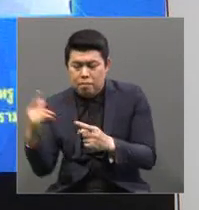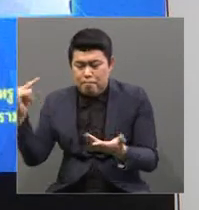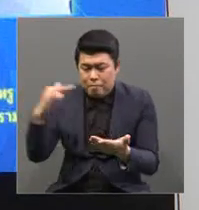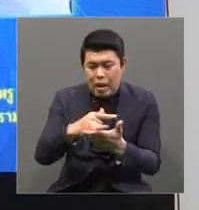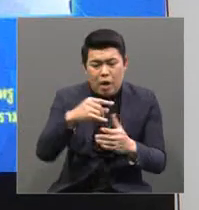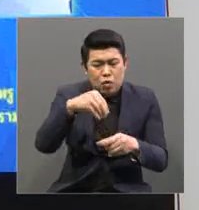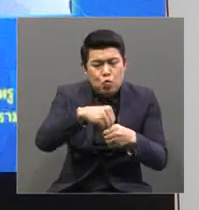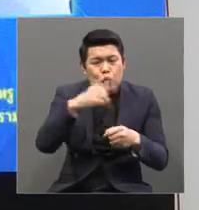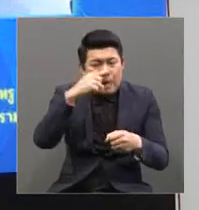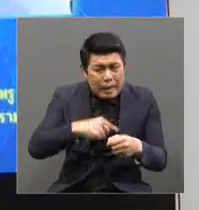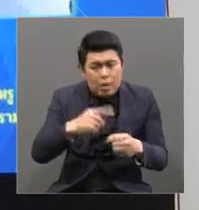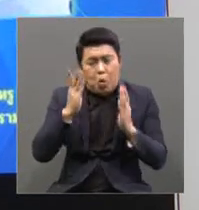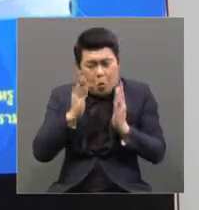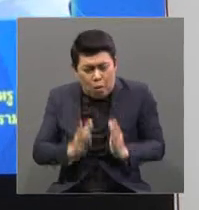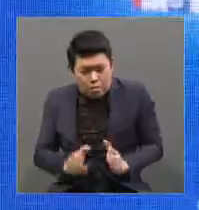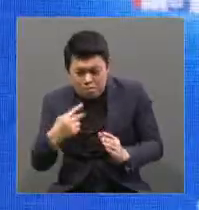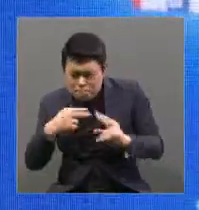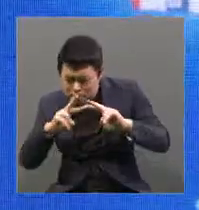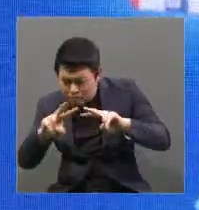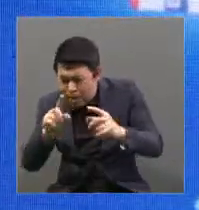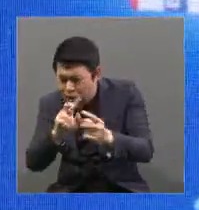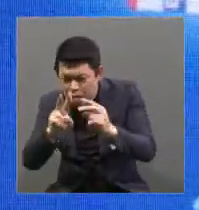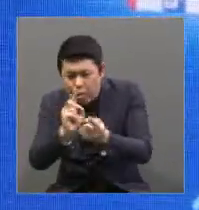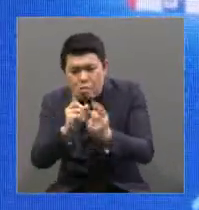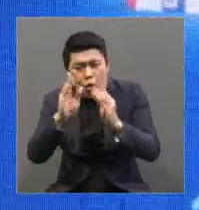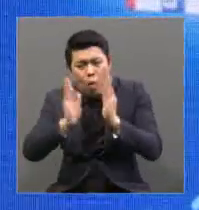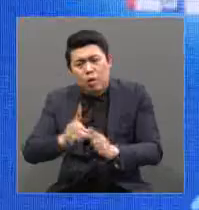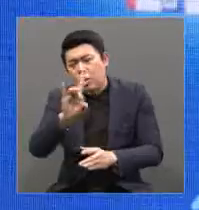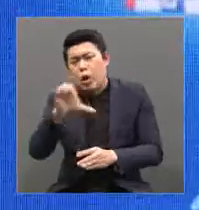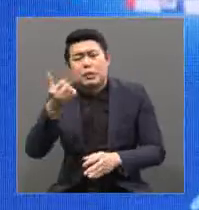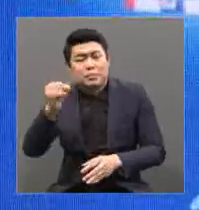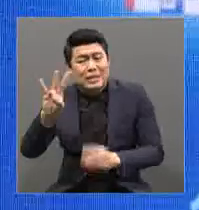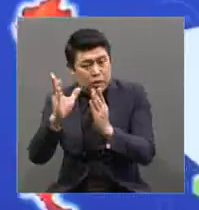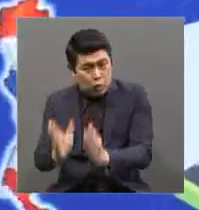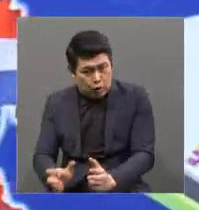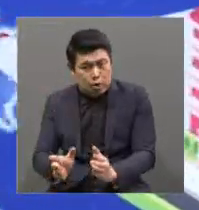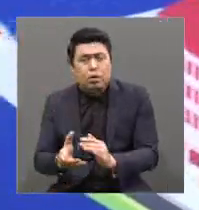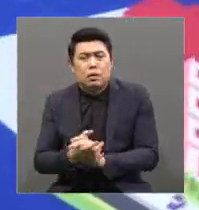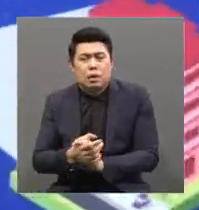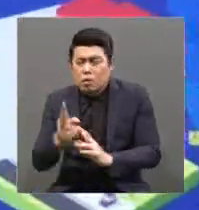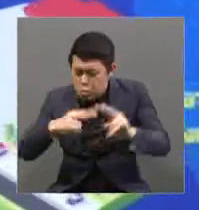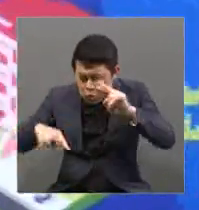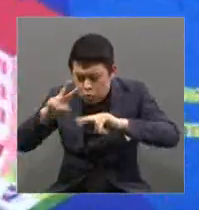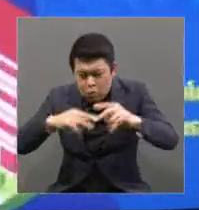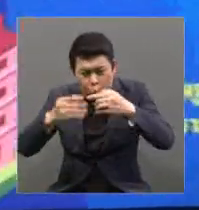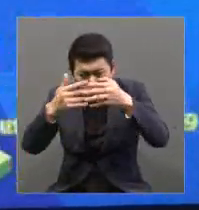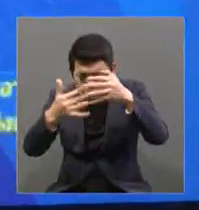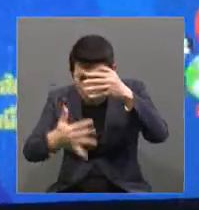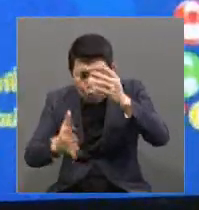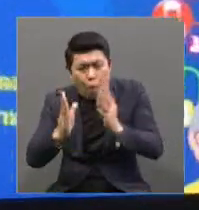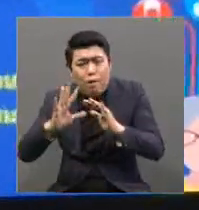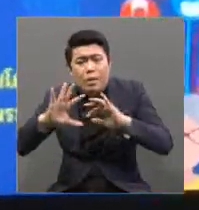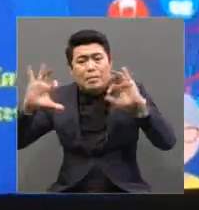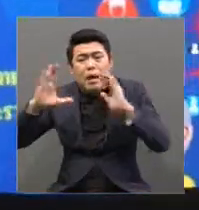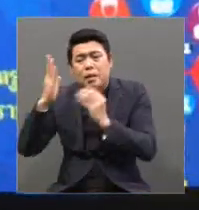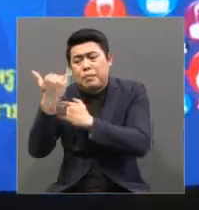รวจสอบเนี่ยพบคนที่เข้าข่าย117รายจากการตรวจสอบในจำนวนนี้นะคะพบว่าเป็นบุคคลที่รัฐ